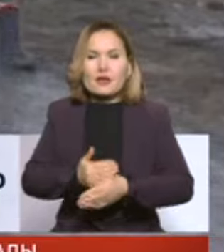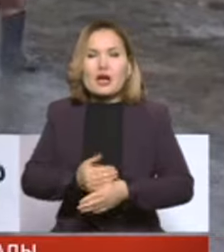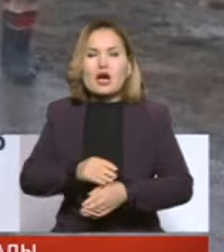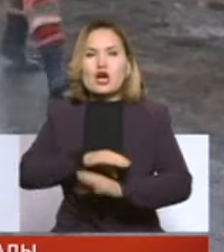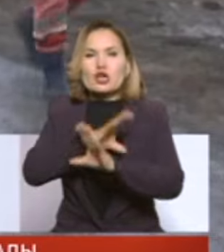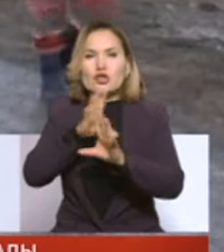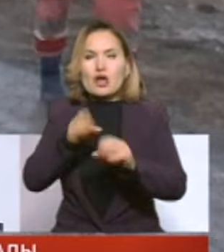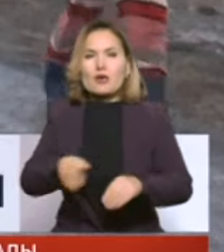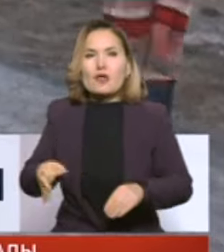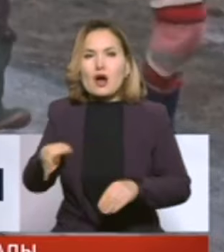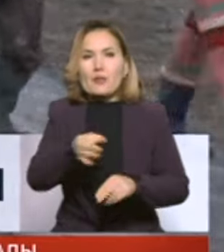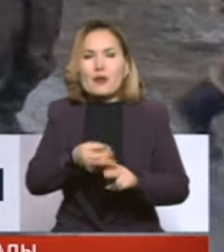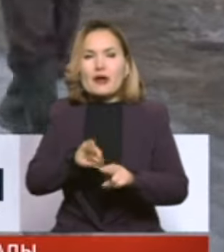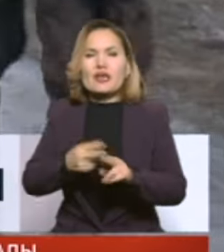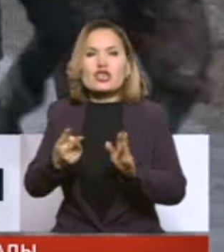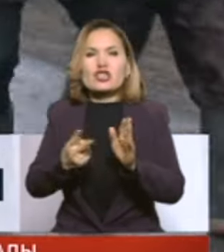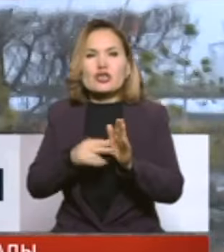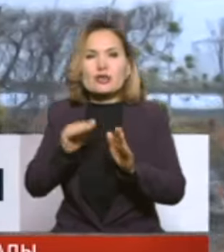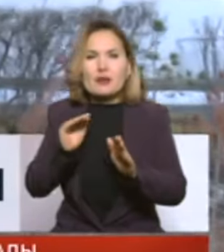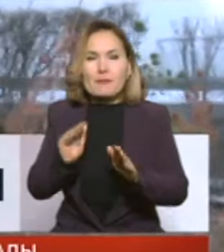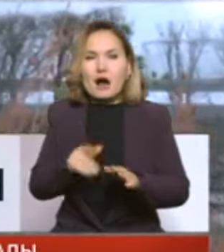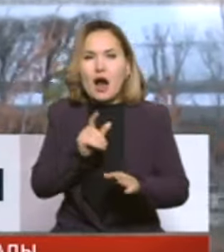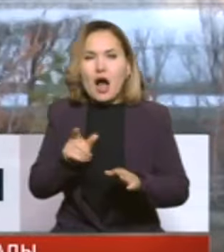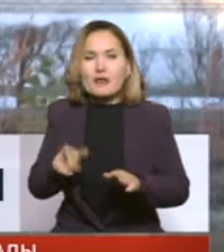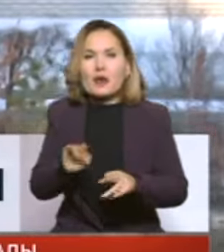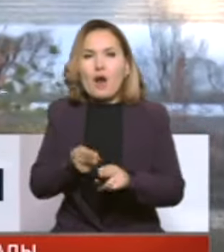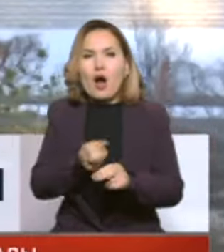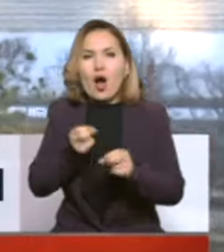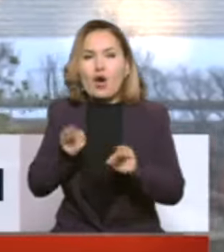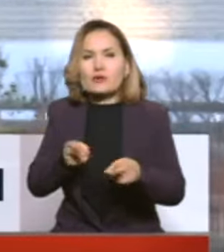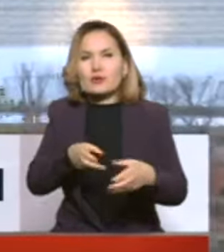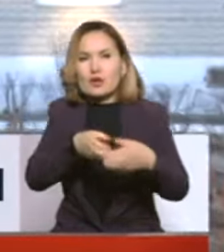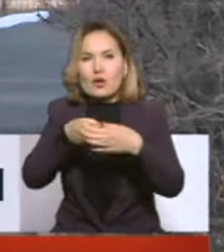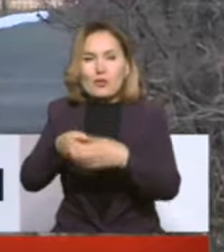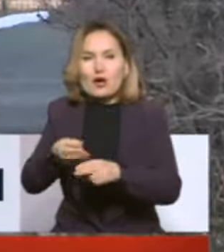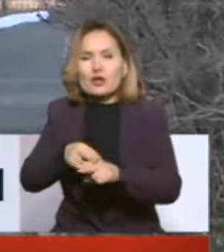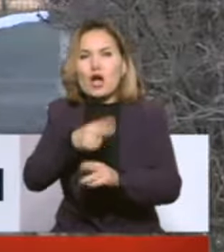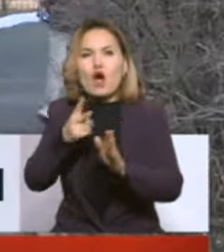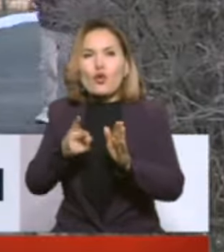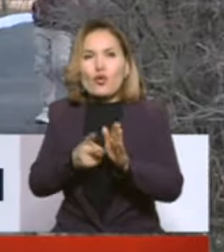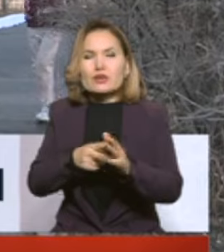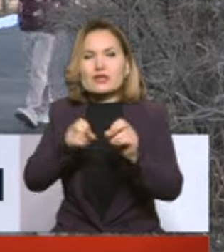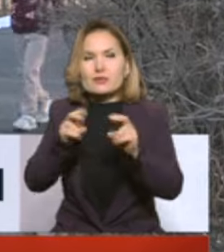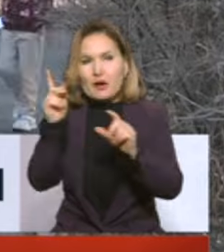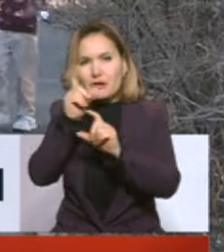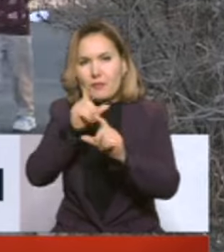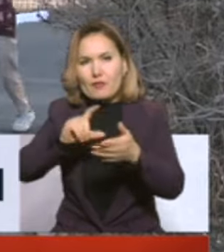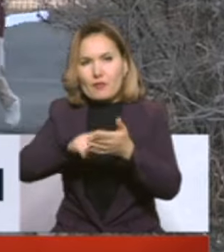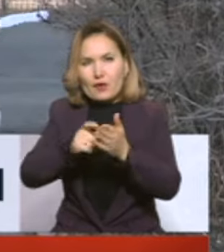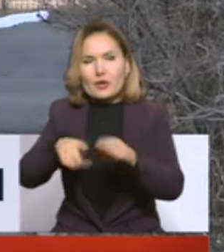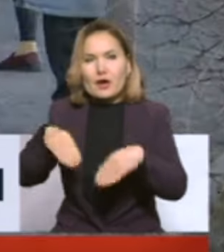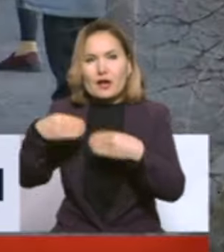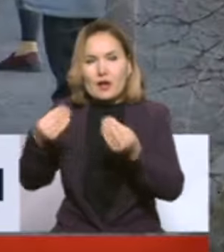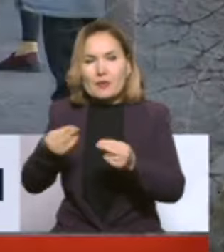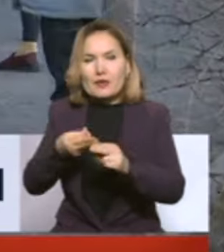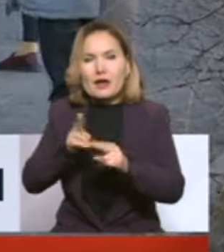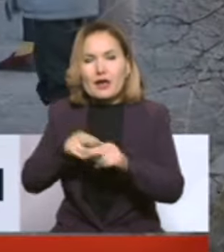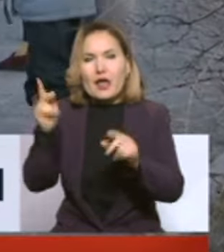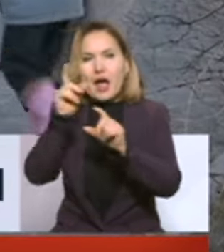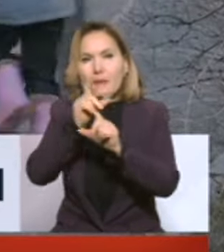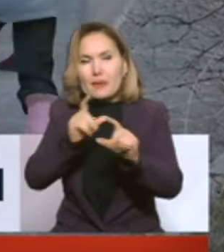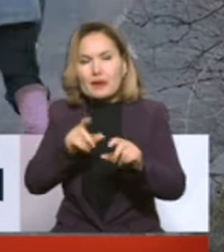Жалпы облыс бойынша қазір 7000-дай адам қауіпсіз жерлерге көшірілген. Олар үшін 17 эвакуациялық пункт ашылған. Қаратөбе